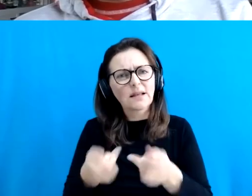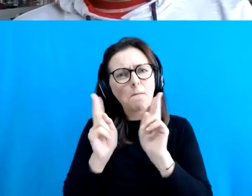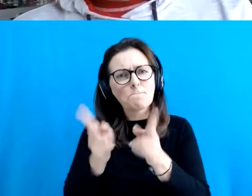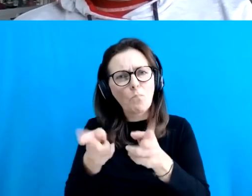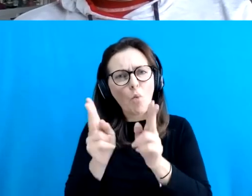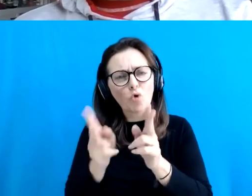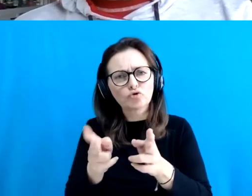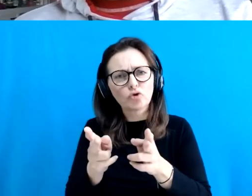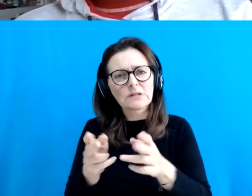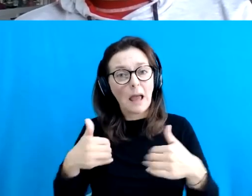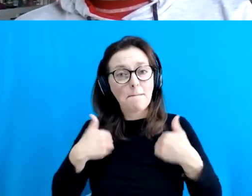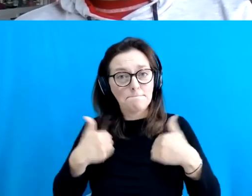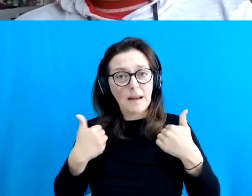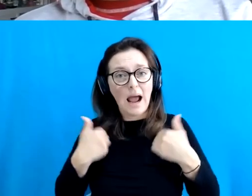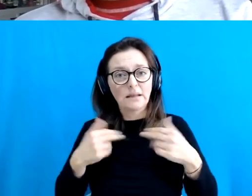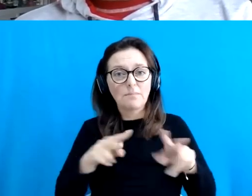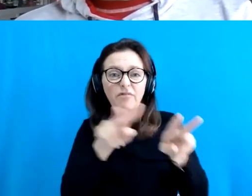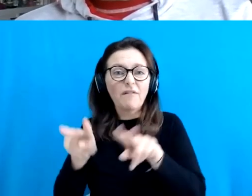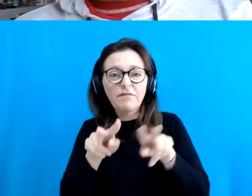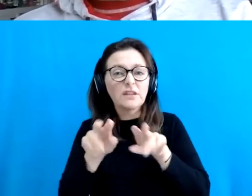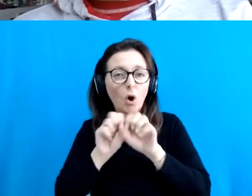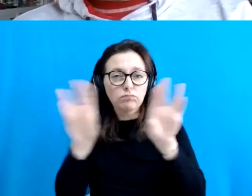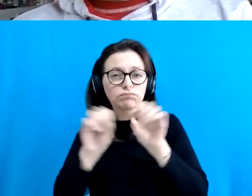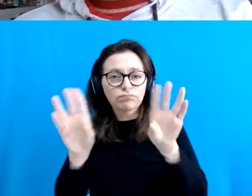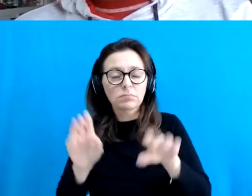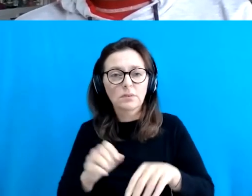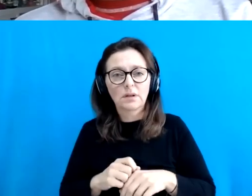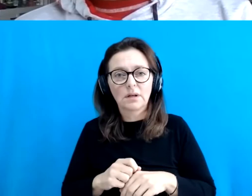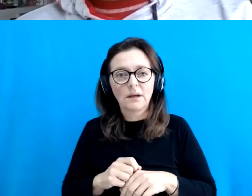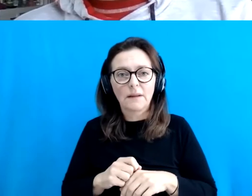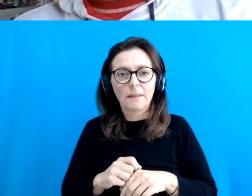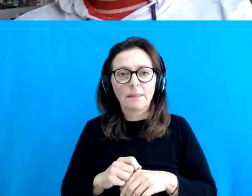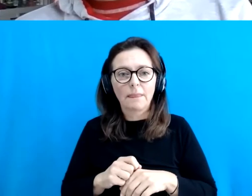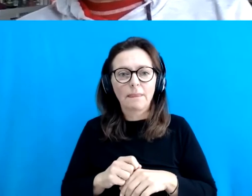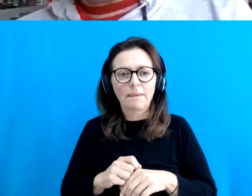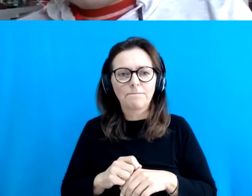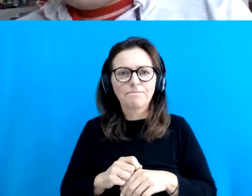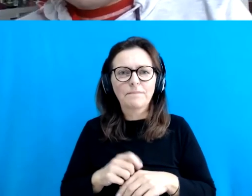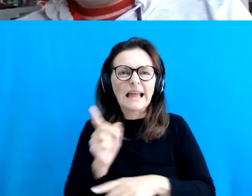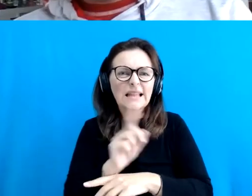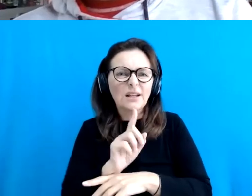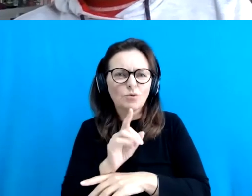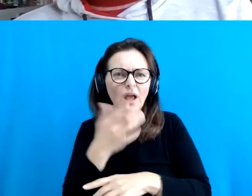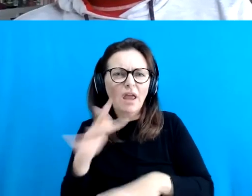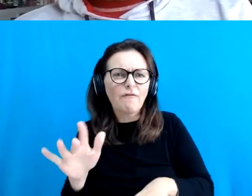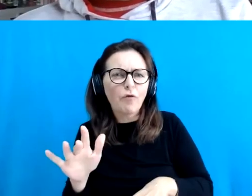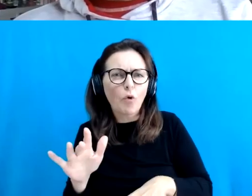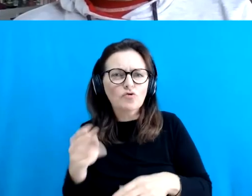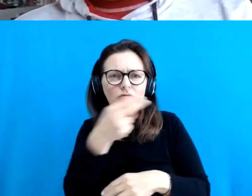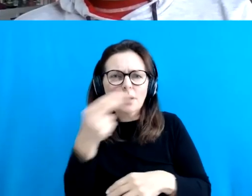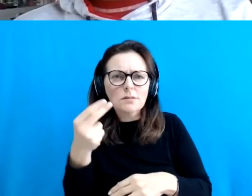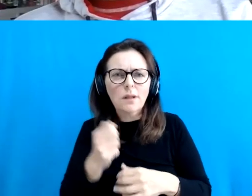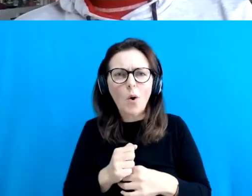spotih in v ljubezen dotik, ki jo bomo kasneje videli, in v Trenutek je vroč, take ameriške majice,